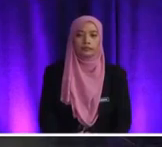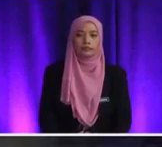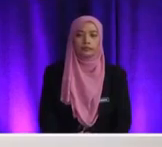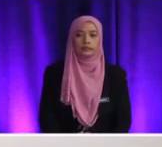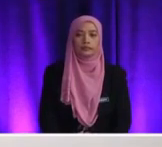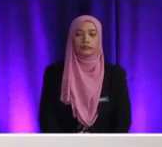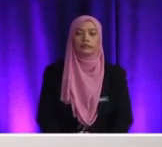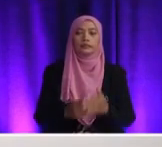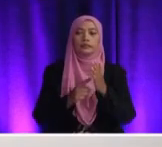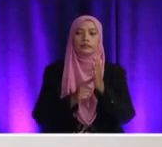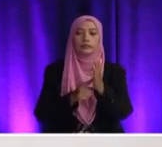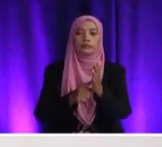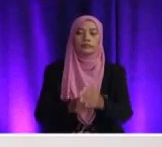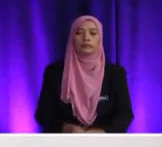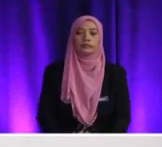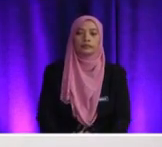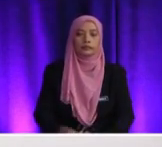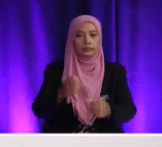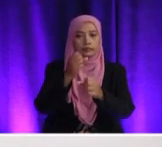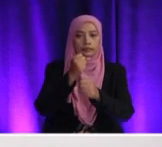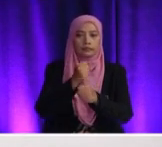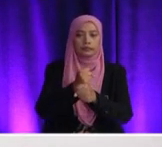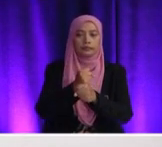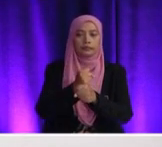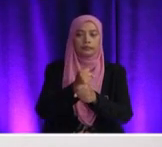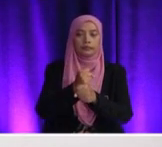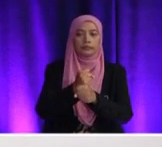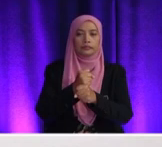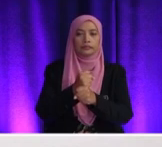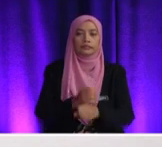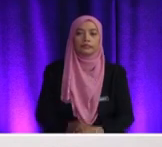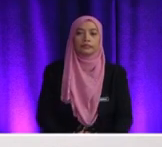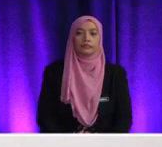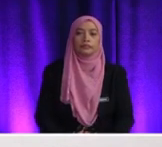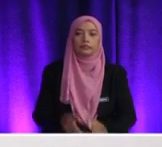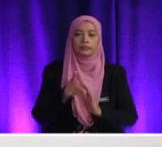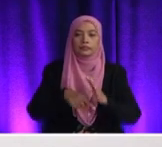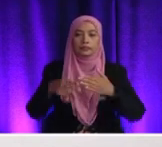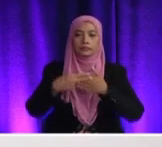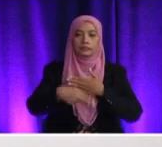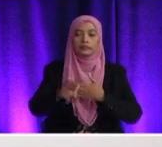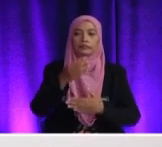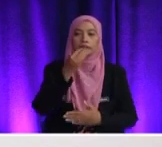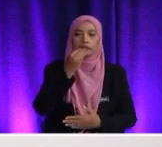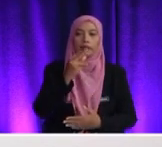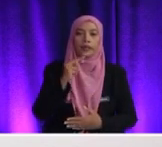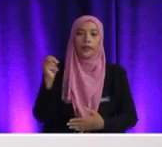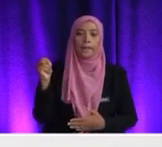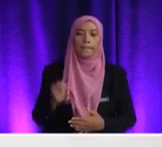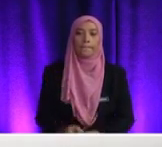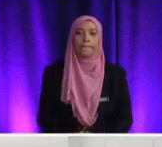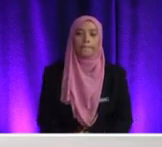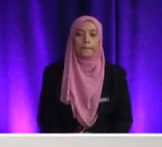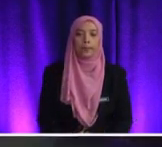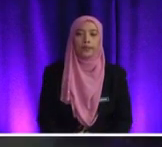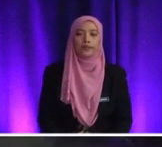ini menunjukkan menginspirasi kerja yang berkaitan gila kejai sebagai penghantar makanan barangan dan penumpang Hah